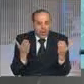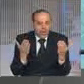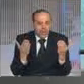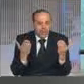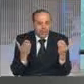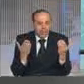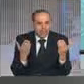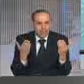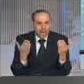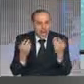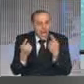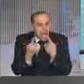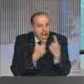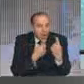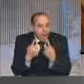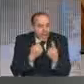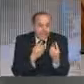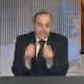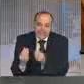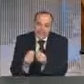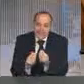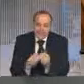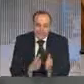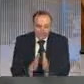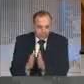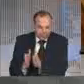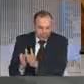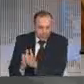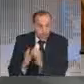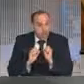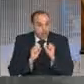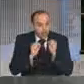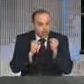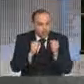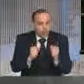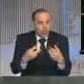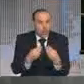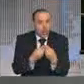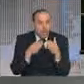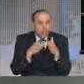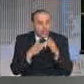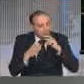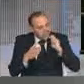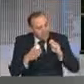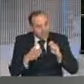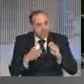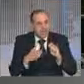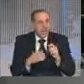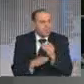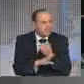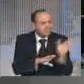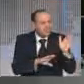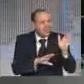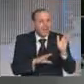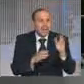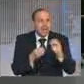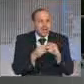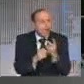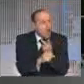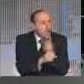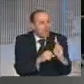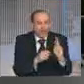مستوى الحوارات السياسيه تظافر الجهود يظل مطلبا ملحا للقضاء على مختلف مظاهر